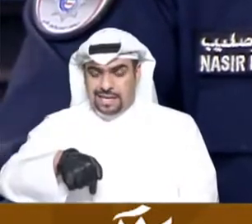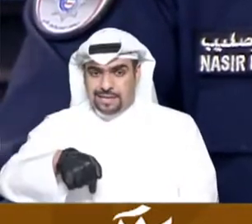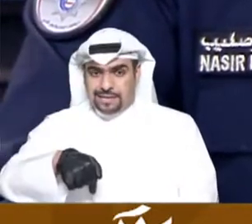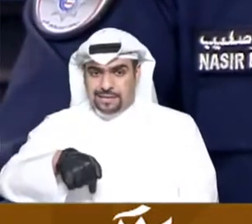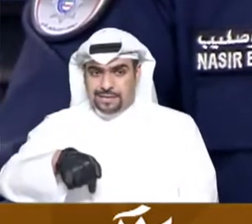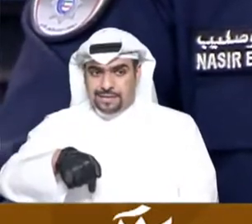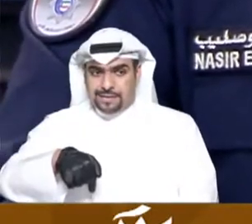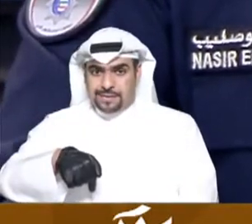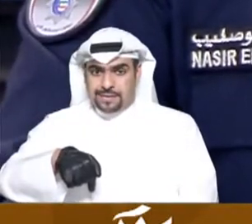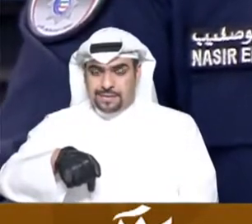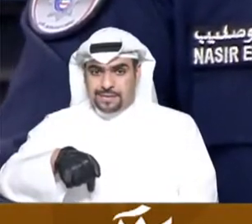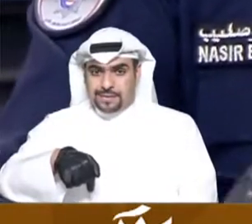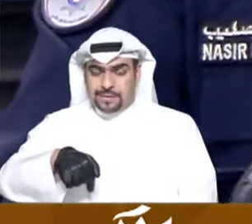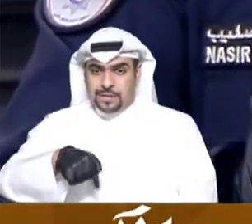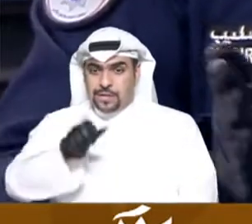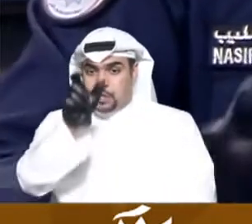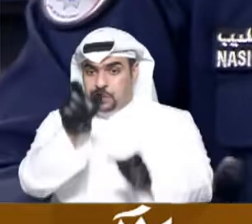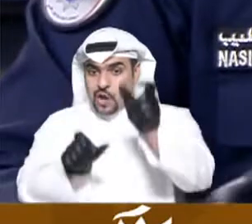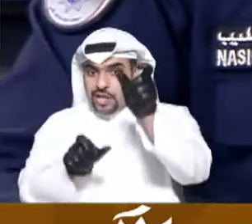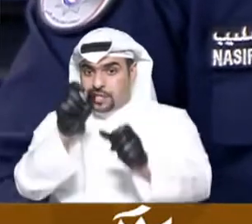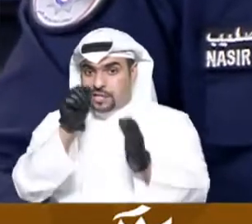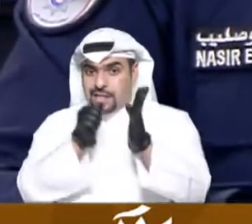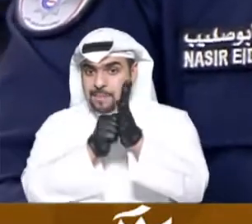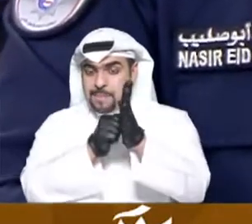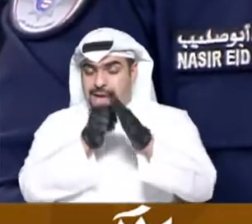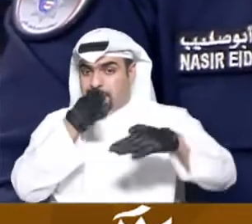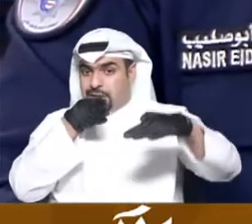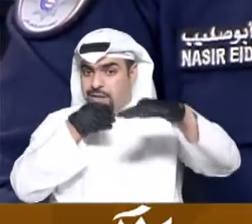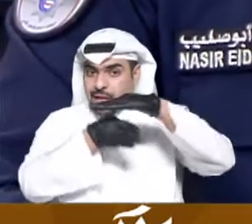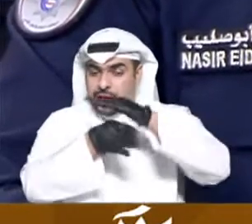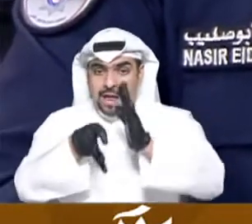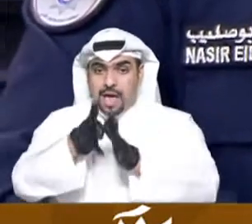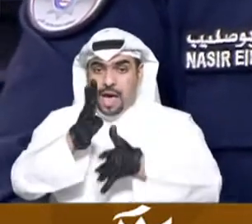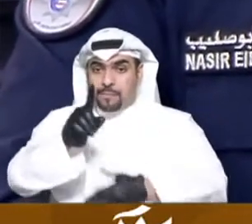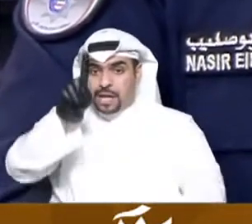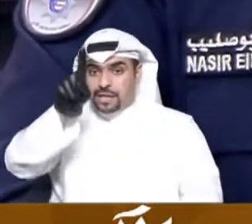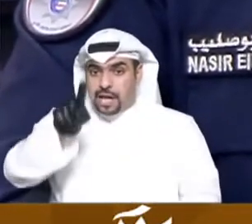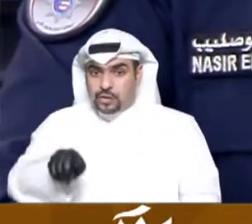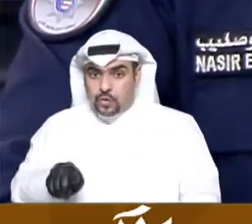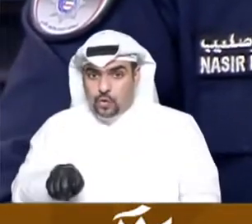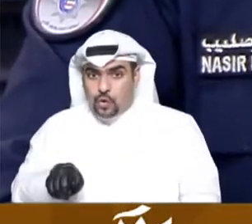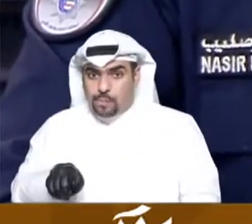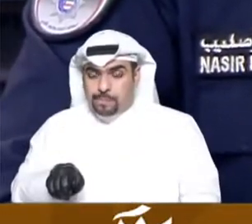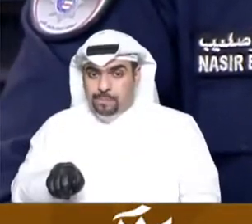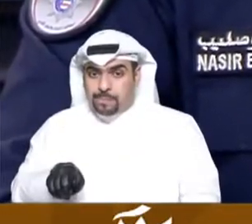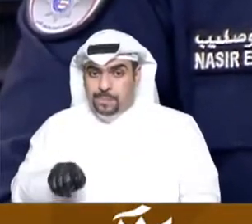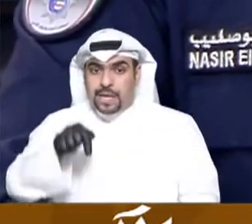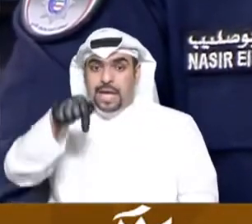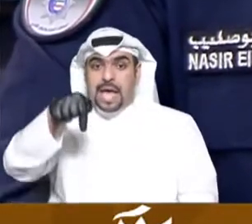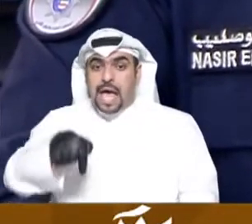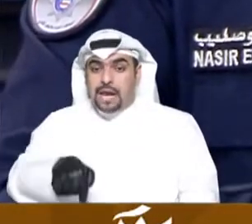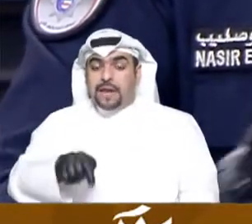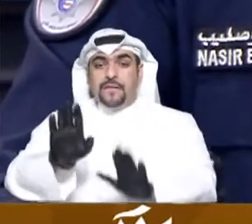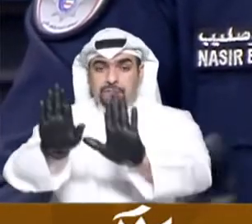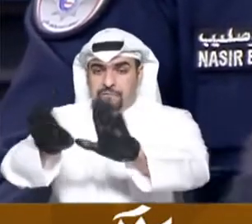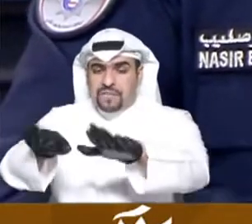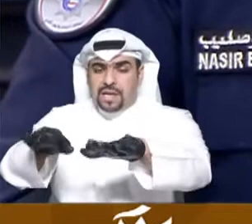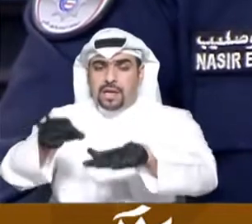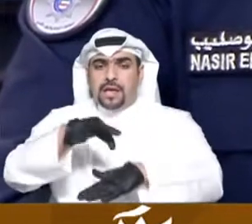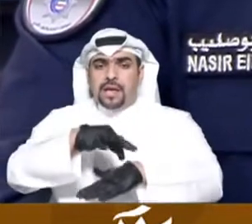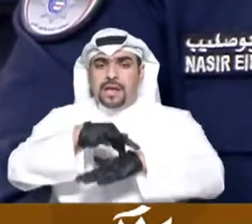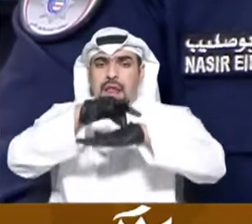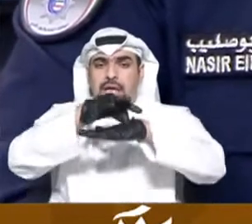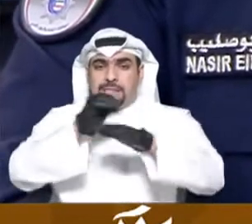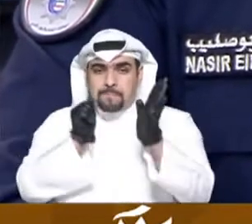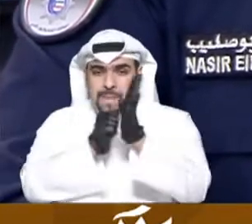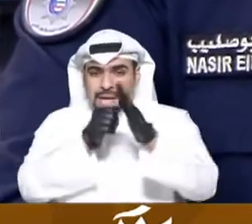اللي ما التزم في هذا الحجر، اللي حولونا اخواننا في وزاره الصحه، لغايه الان تم تسجيل 11 قضيه بهذه. وطبعا يمكن